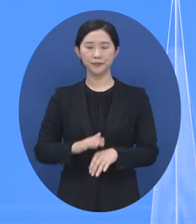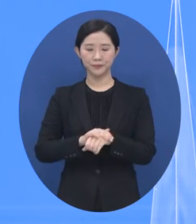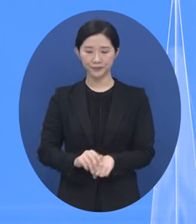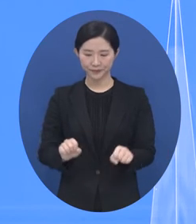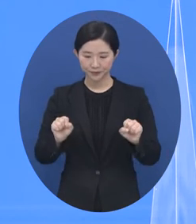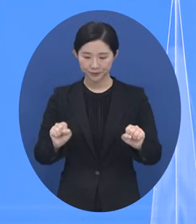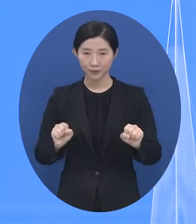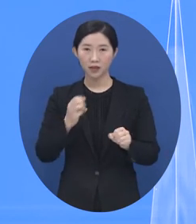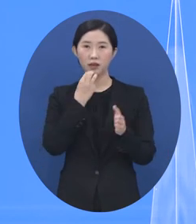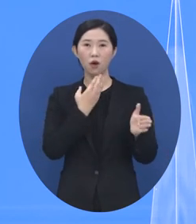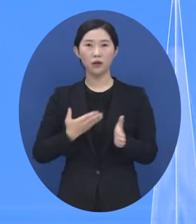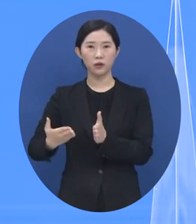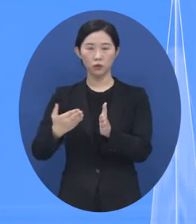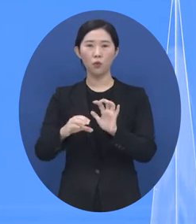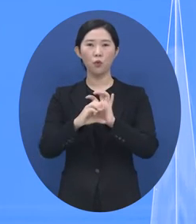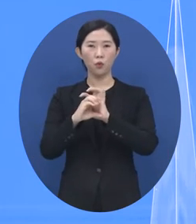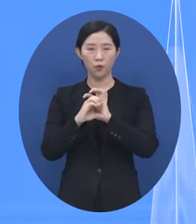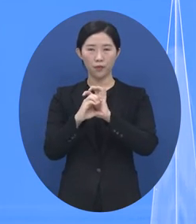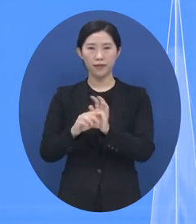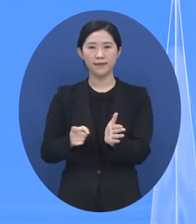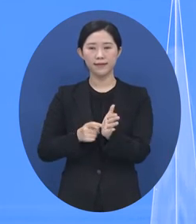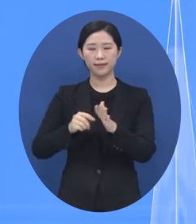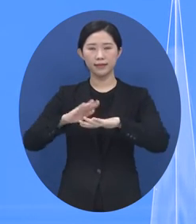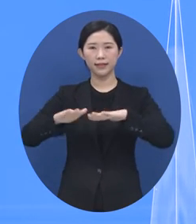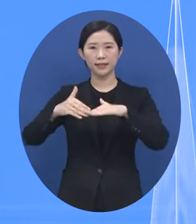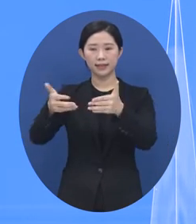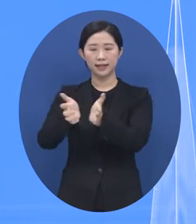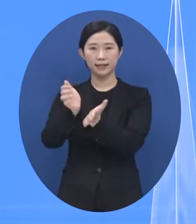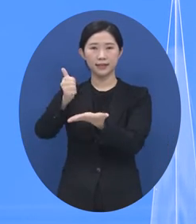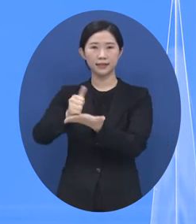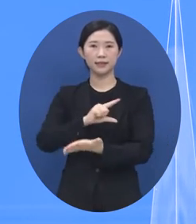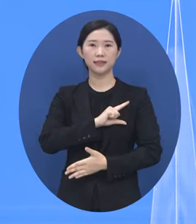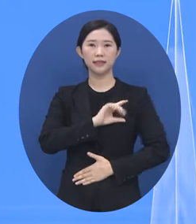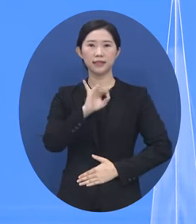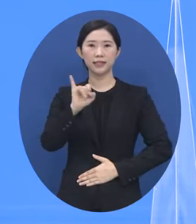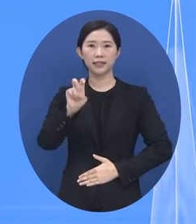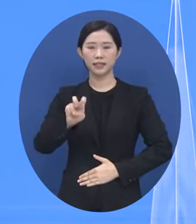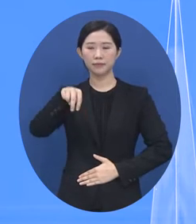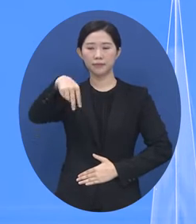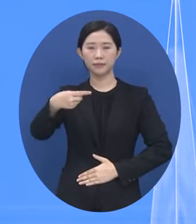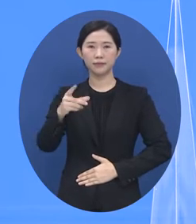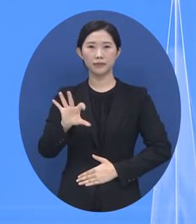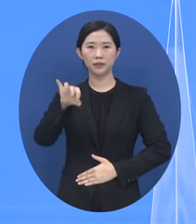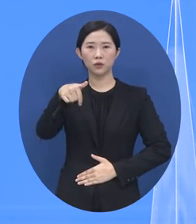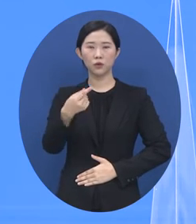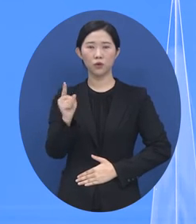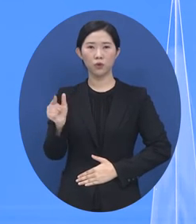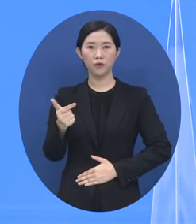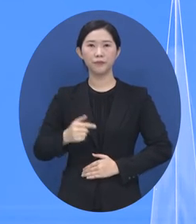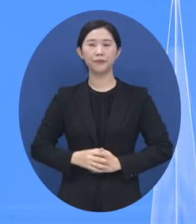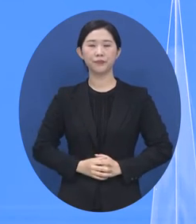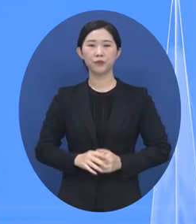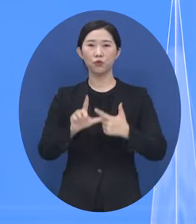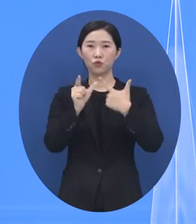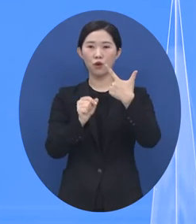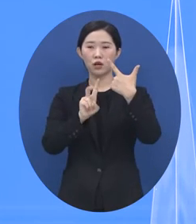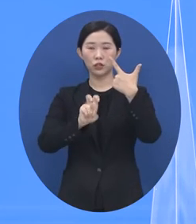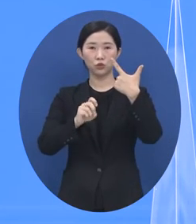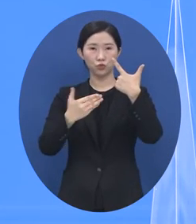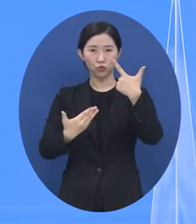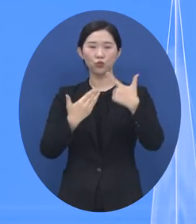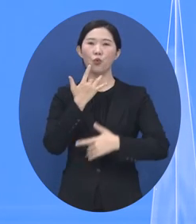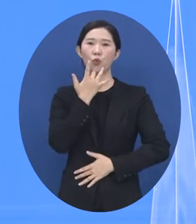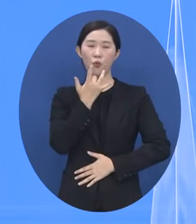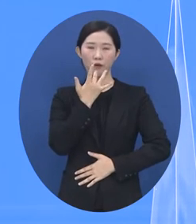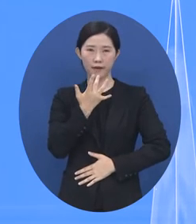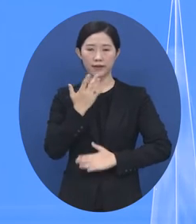네, 안녕하십니까. 경기도 코로나19 긴급대응단의 임순관입니다. 6월 29일 화요일 경기도 코로나19 대응